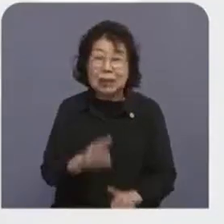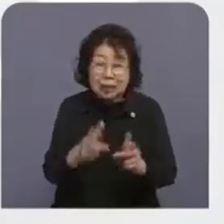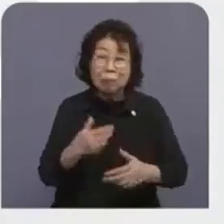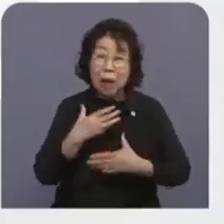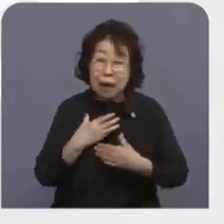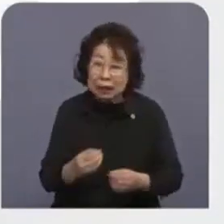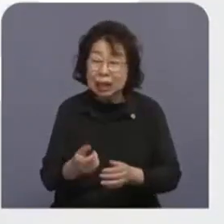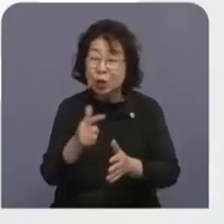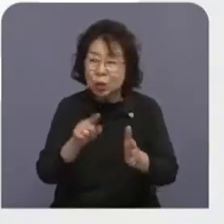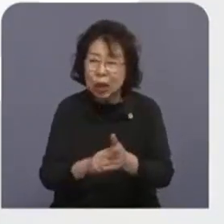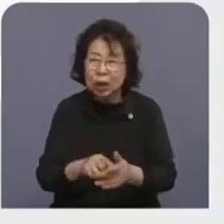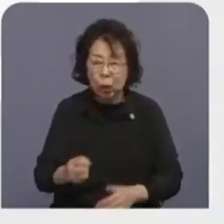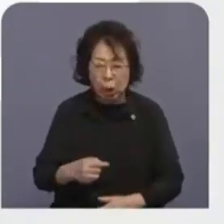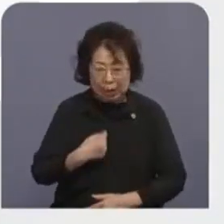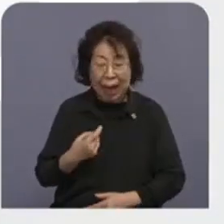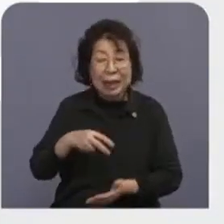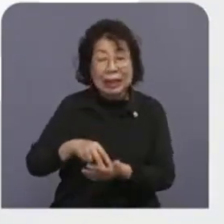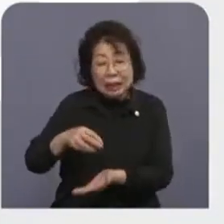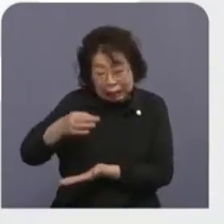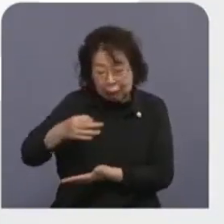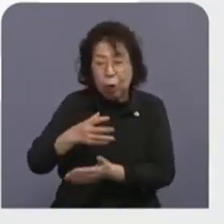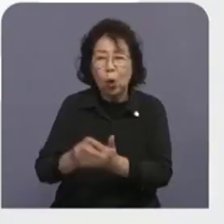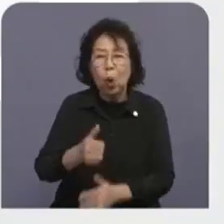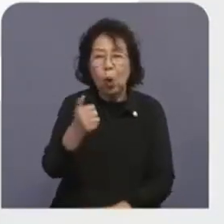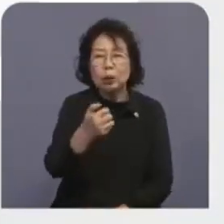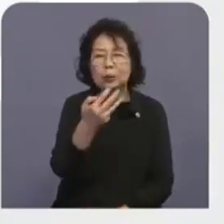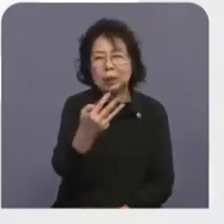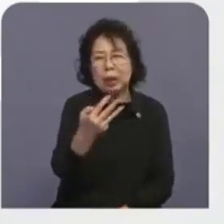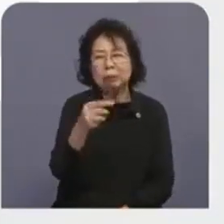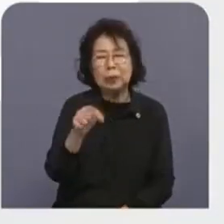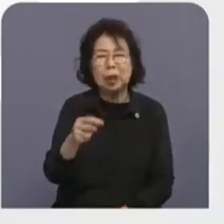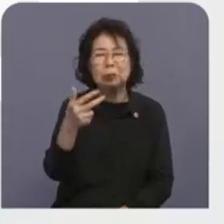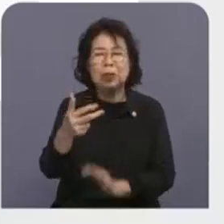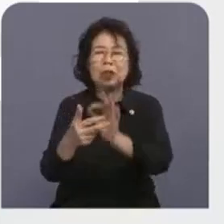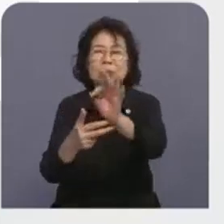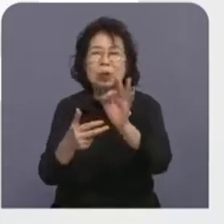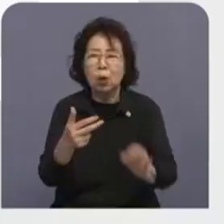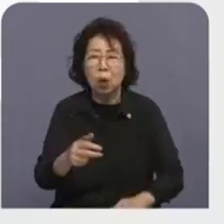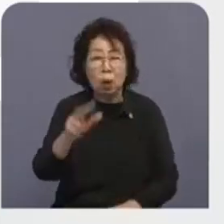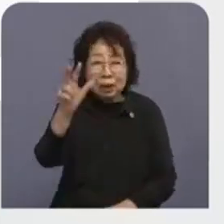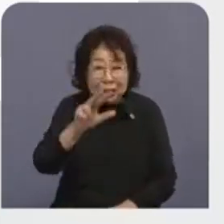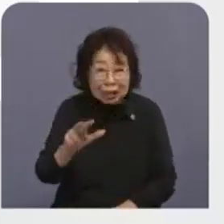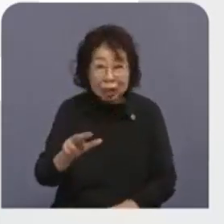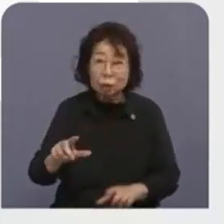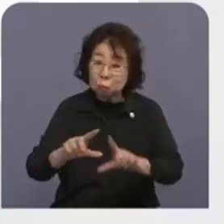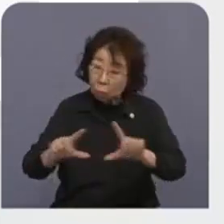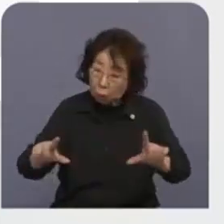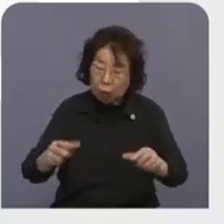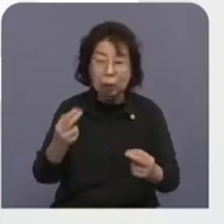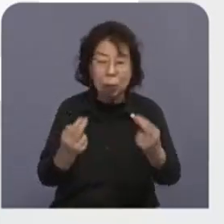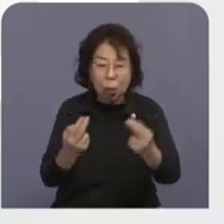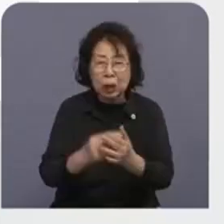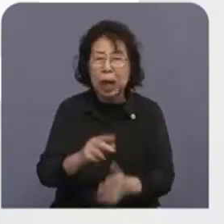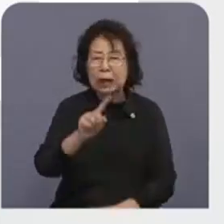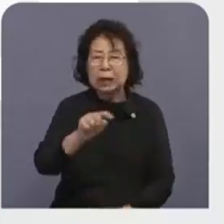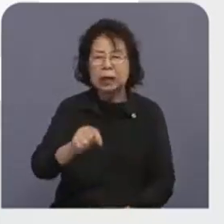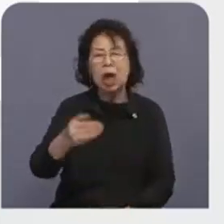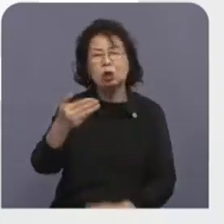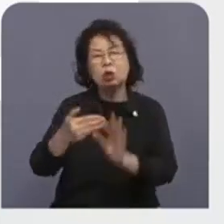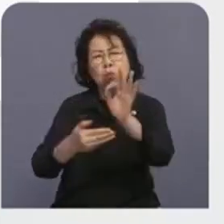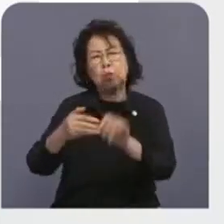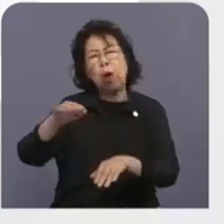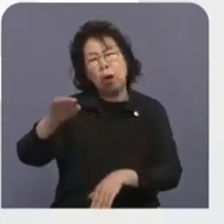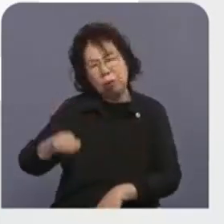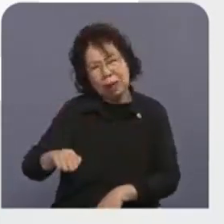안정성을 뜻하는 자기 자본 비율은 53.7% 전국 상장기업 평균보다 1.9%